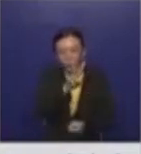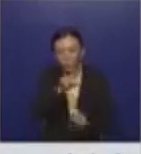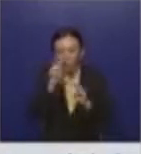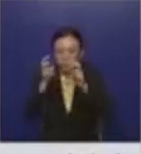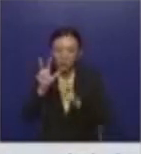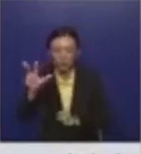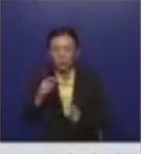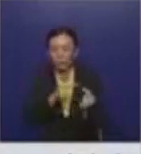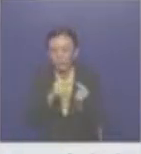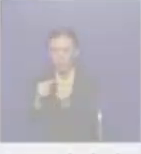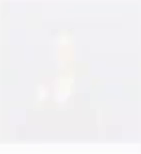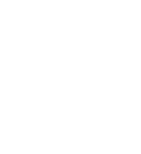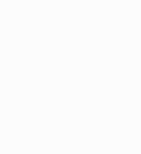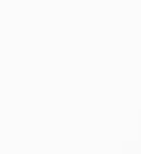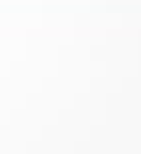ประธานครับ